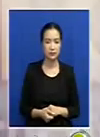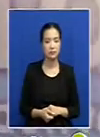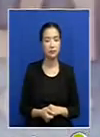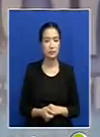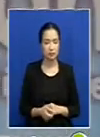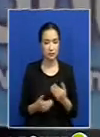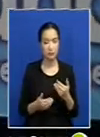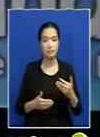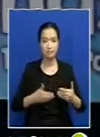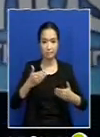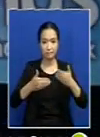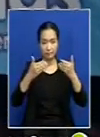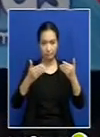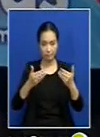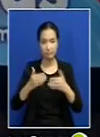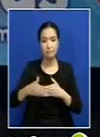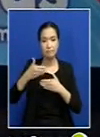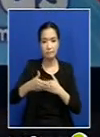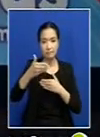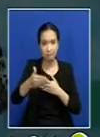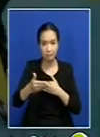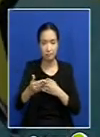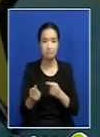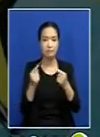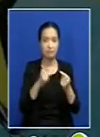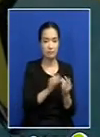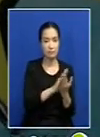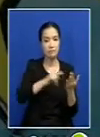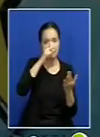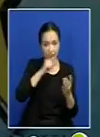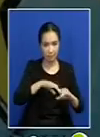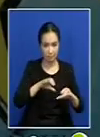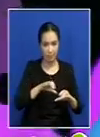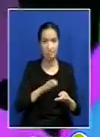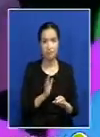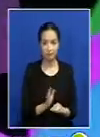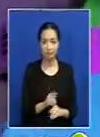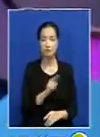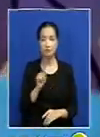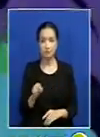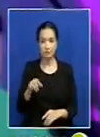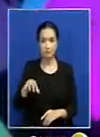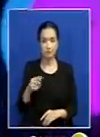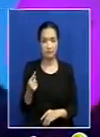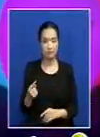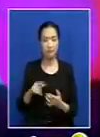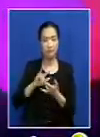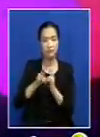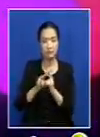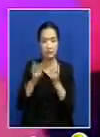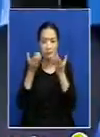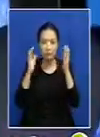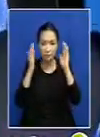และก่อนที่นิทรรศการนี้จะมาถึงบ้านของเราเรายังมีนิทรรศการของทีมแล็บอีกหนึ่งงานซึ่งจะแสดงอยู่ที่เซ็นทรัลเวิล